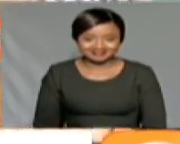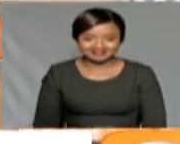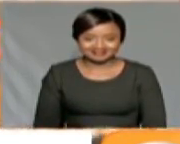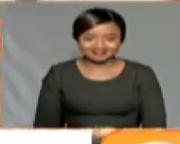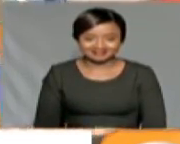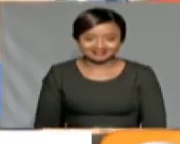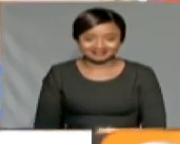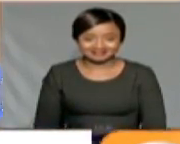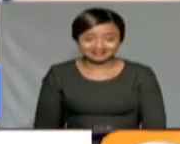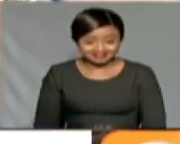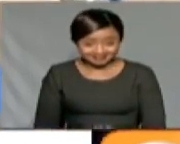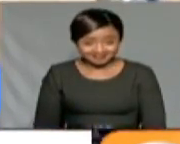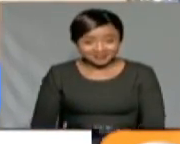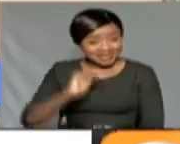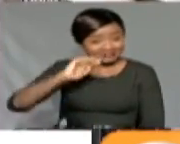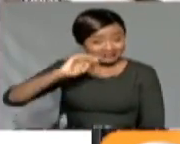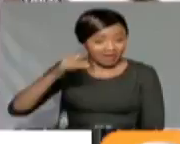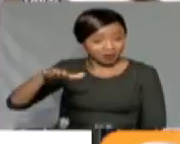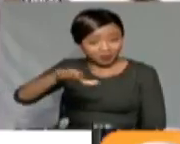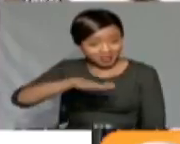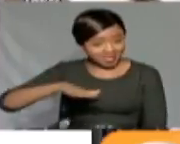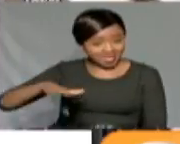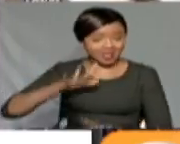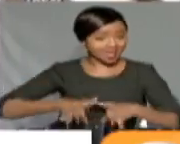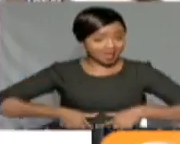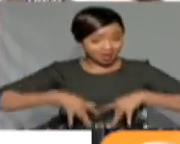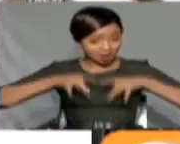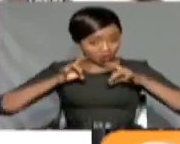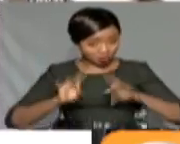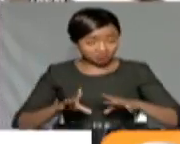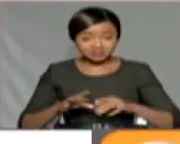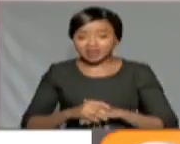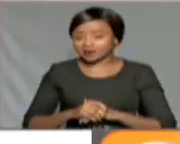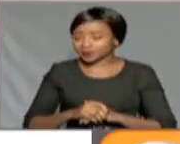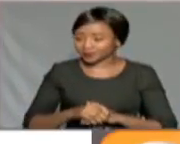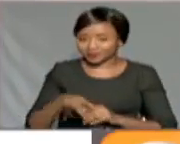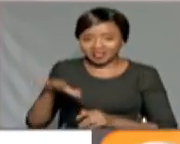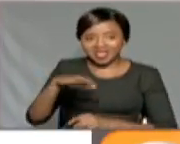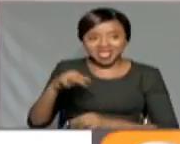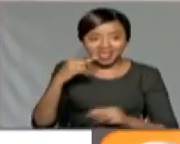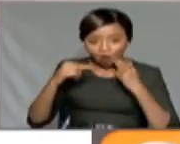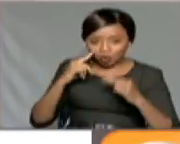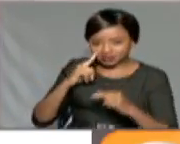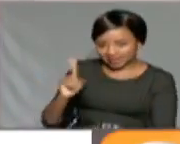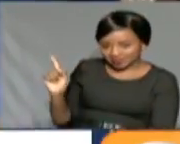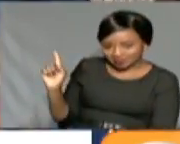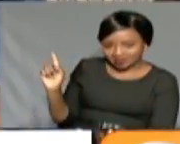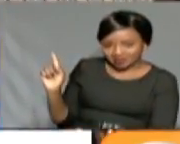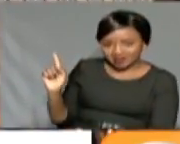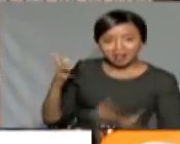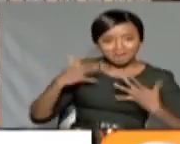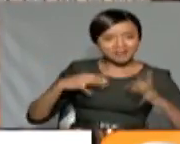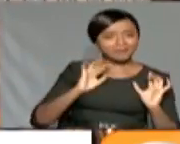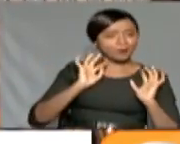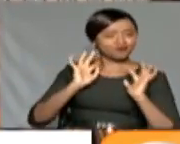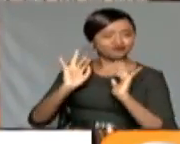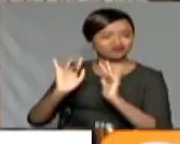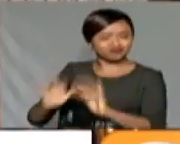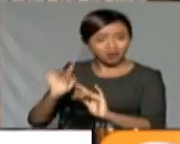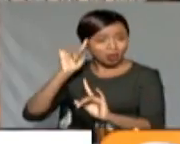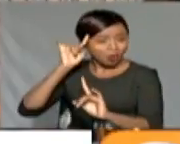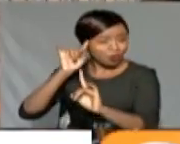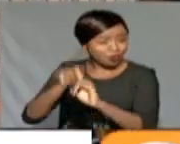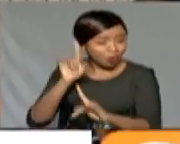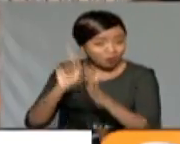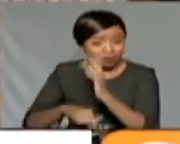Kati kati mwa jiji la Vienna nchini Austria ni mkahawa huu, Cafe Nico. Watu wanaokuja mkahawani humo huwa kwa